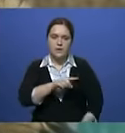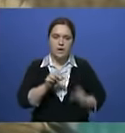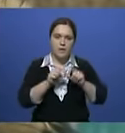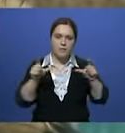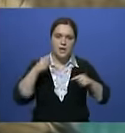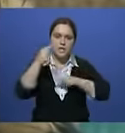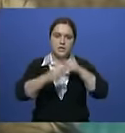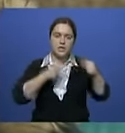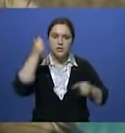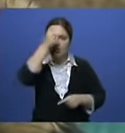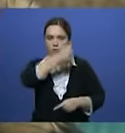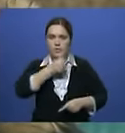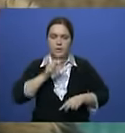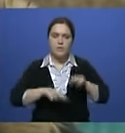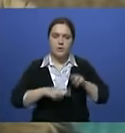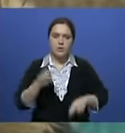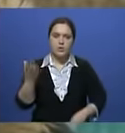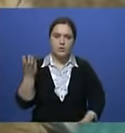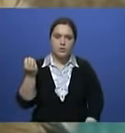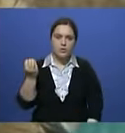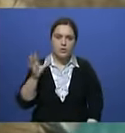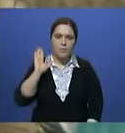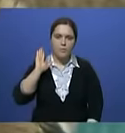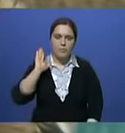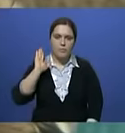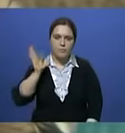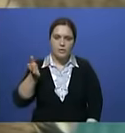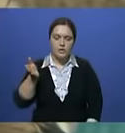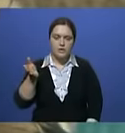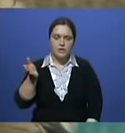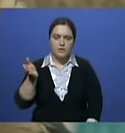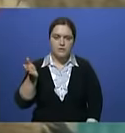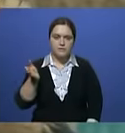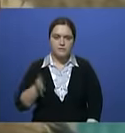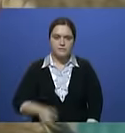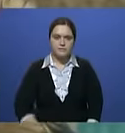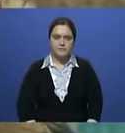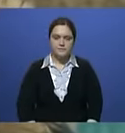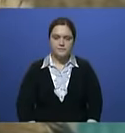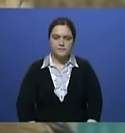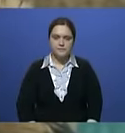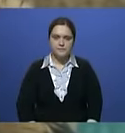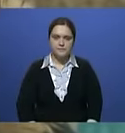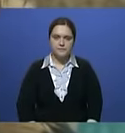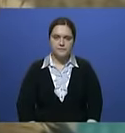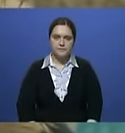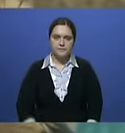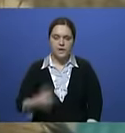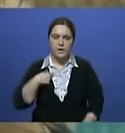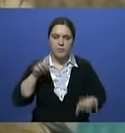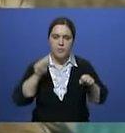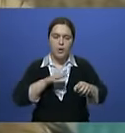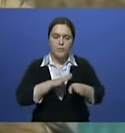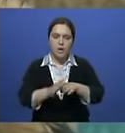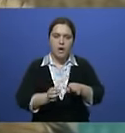следующий год планируется строительство ещё де таких же объектов врачебных амбулаторий Ну что позволит нам полностью закрыть